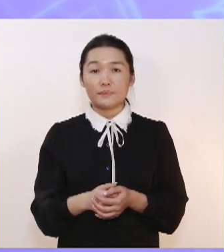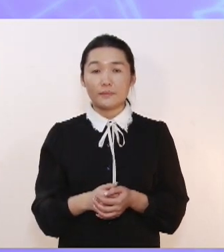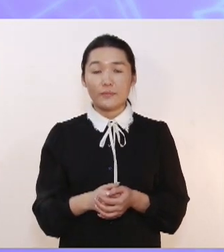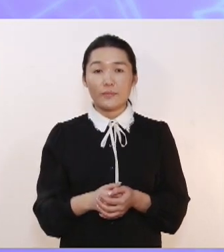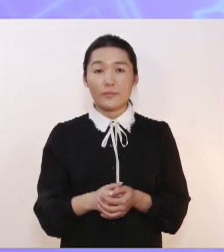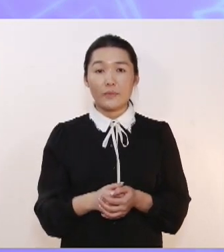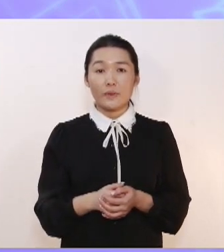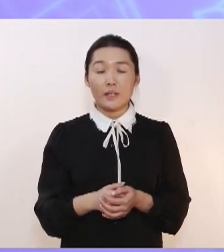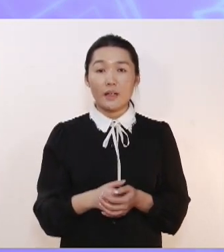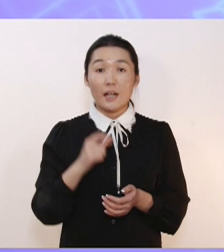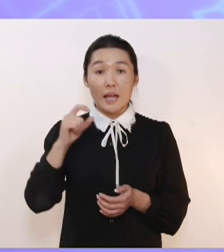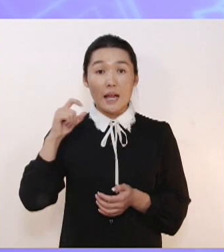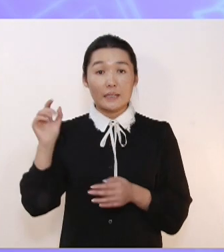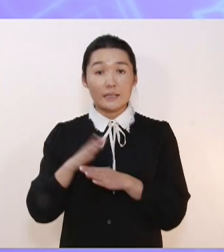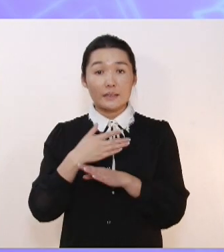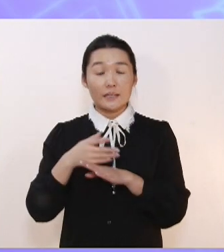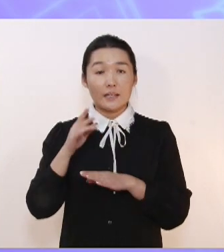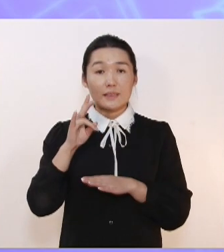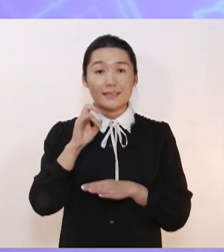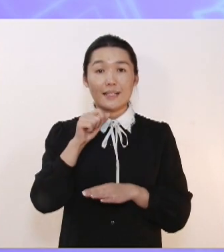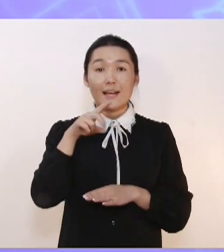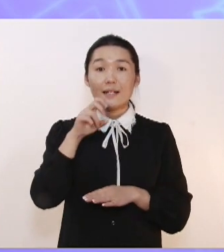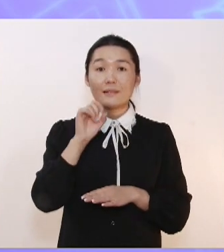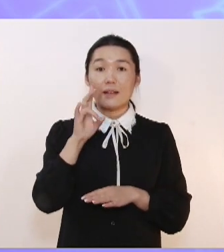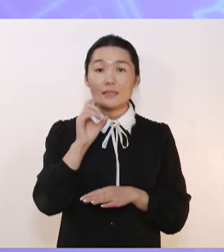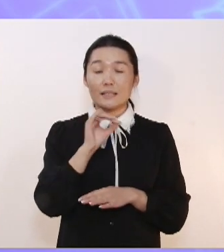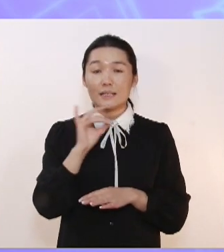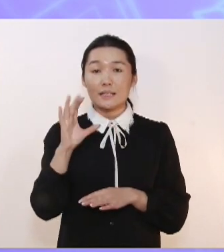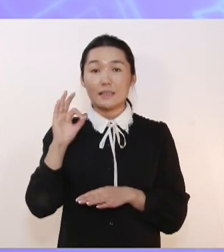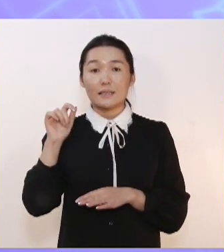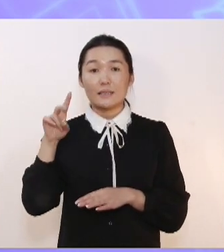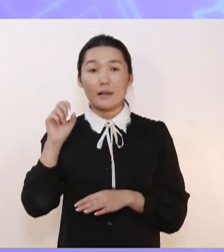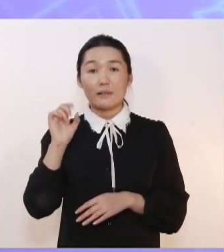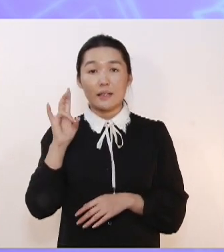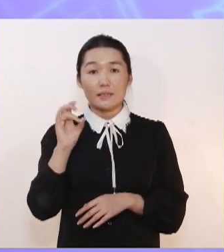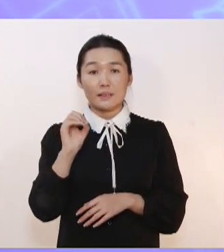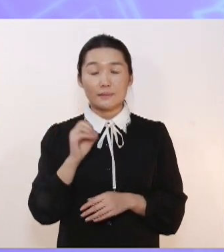Они делятся на гласные и согласные.